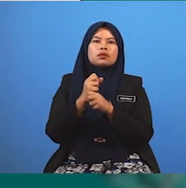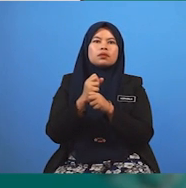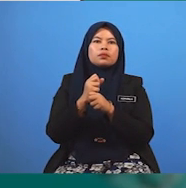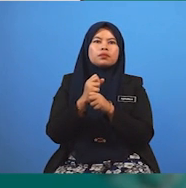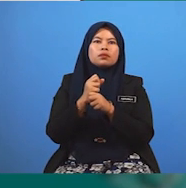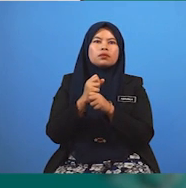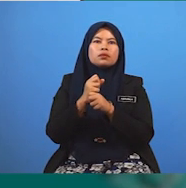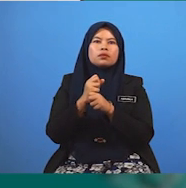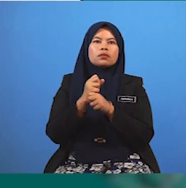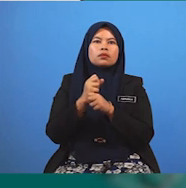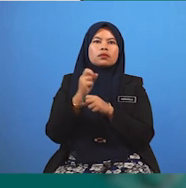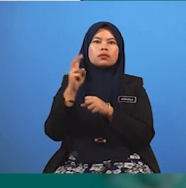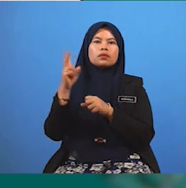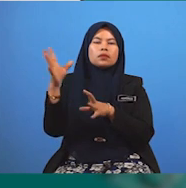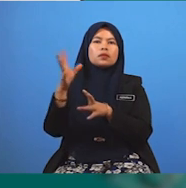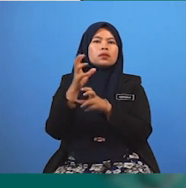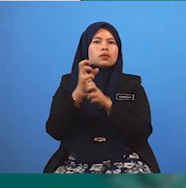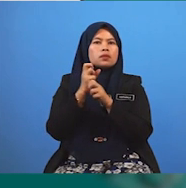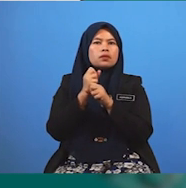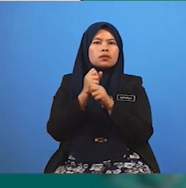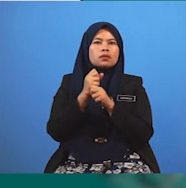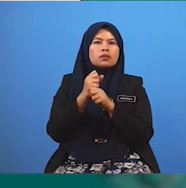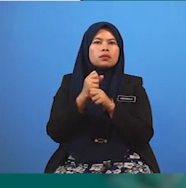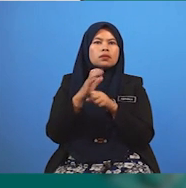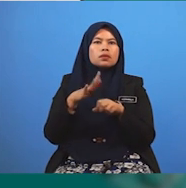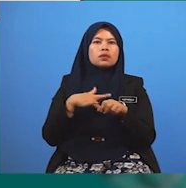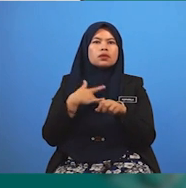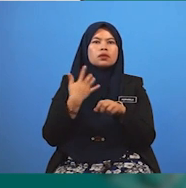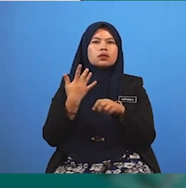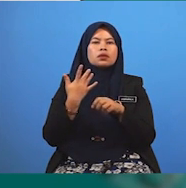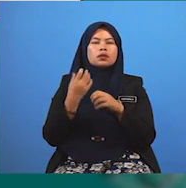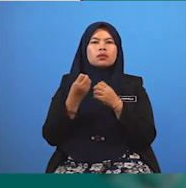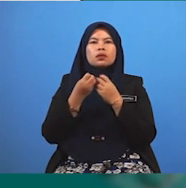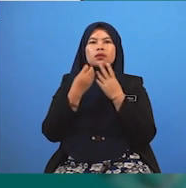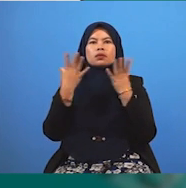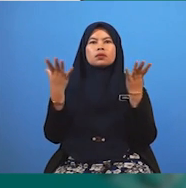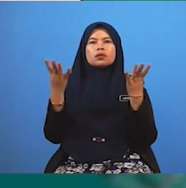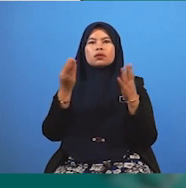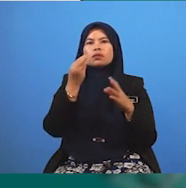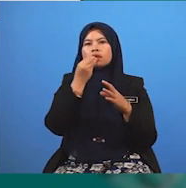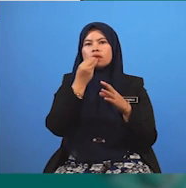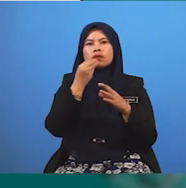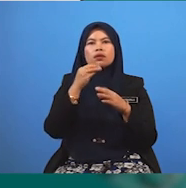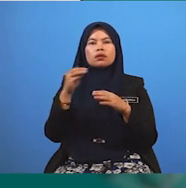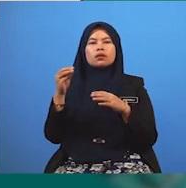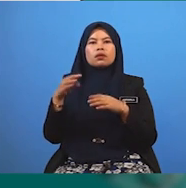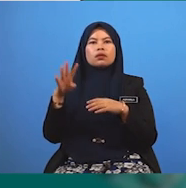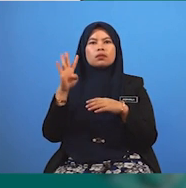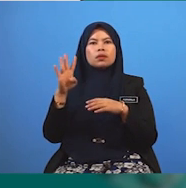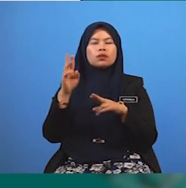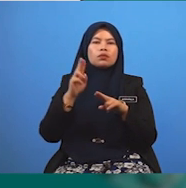jenis minuman dan makanan. Yang keempat, duduk di atas